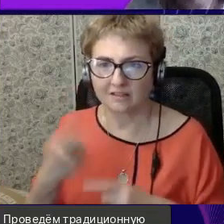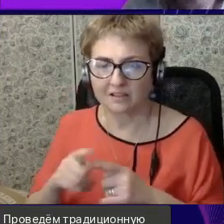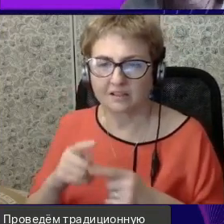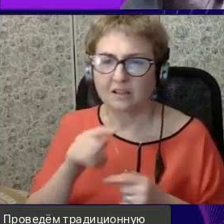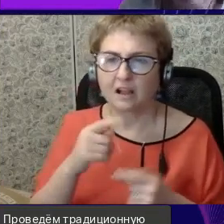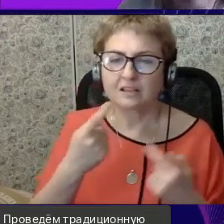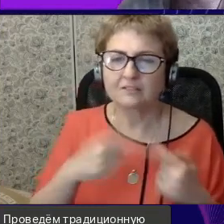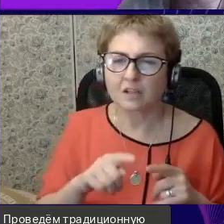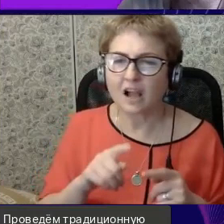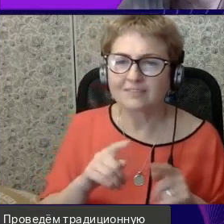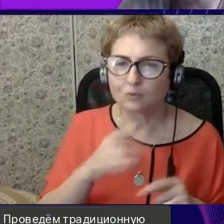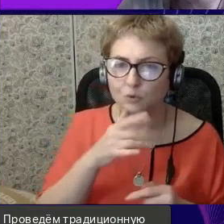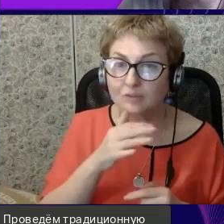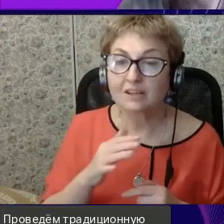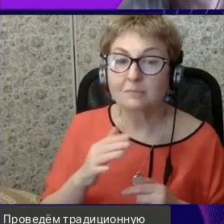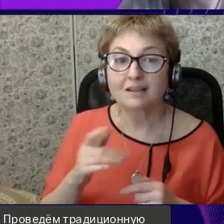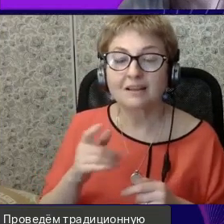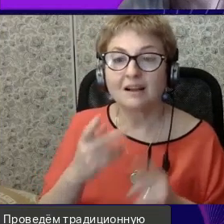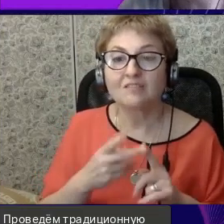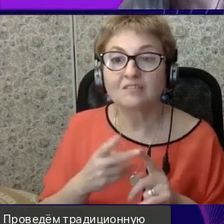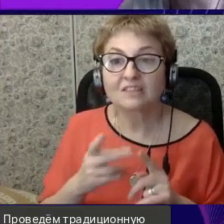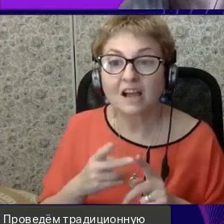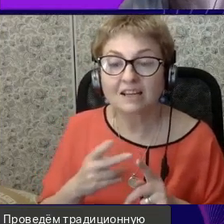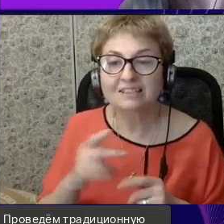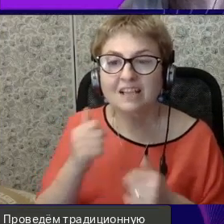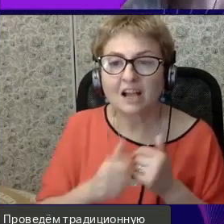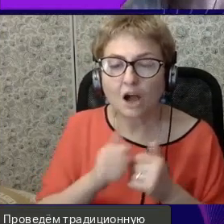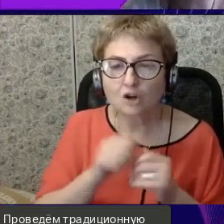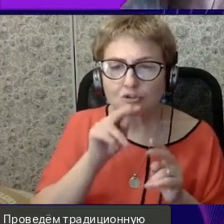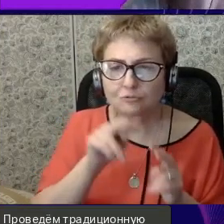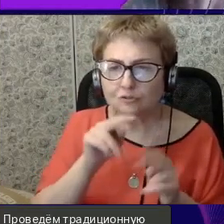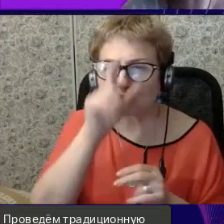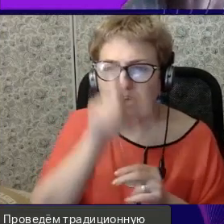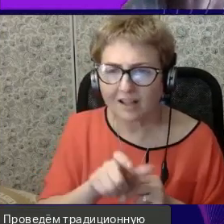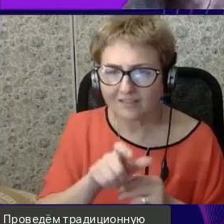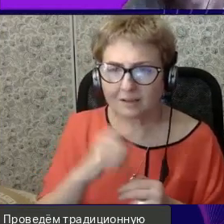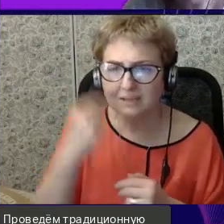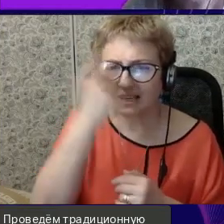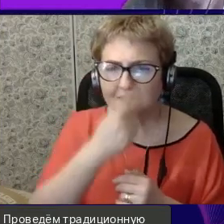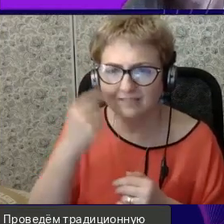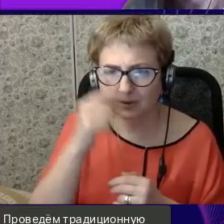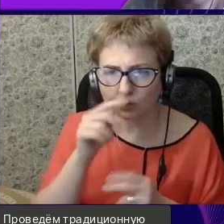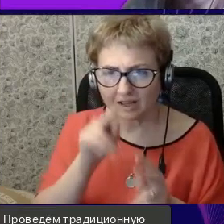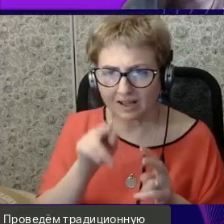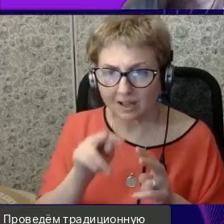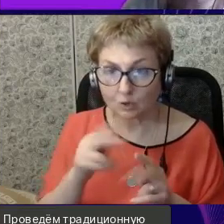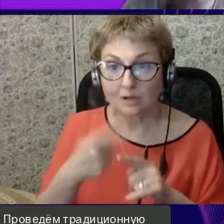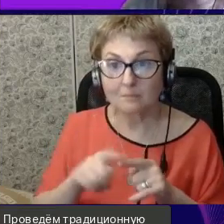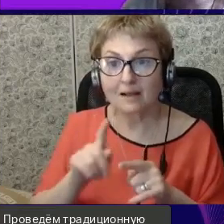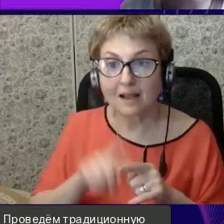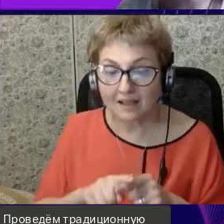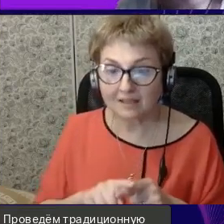не потому, что кто-то захотел ходить в это время, а не в другое. Вот. Во-вторых, как бы за